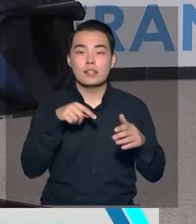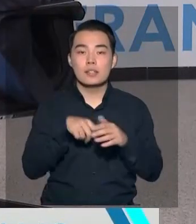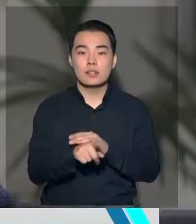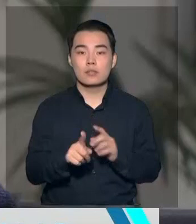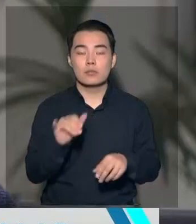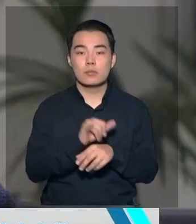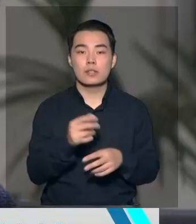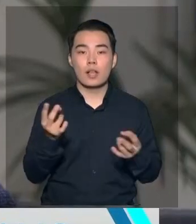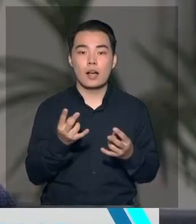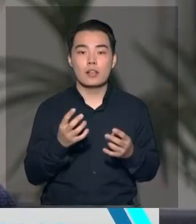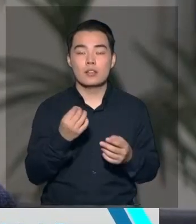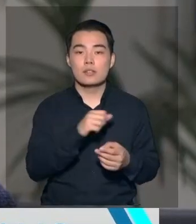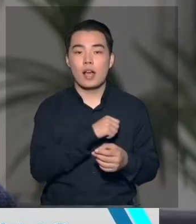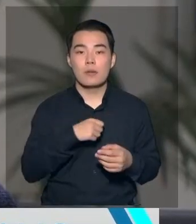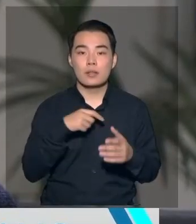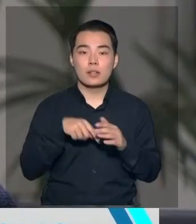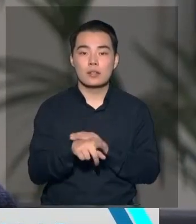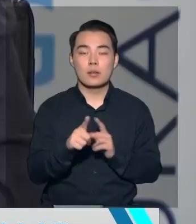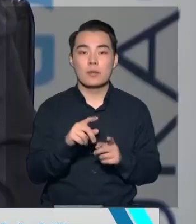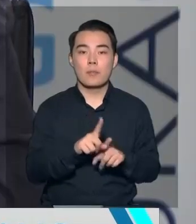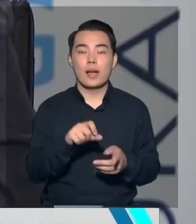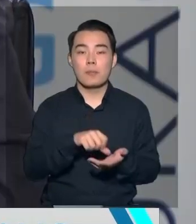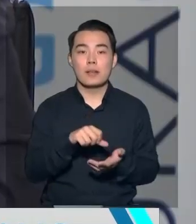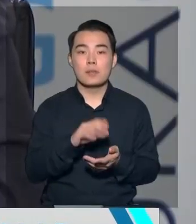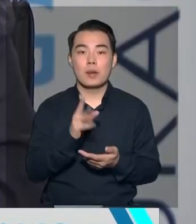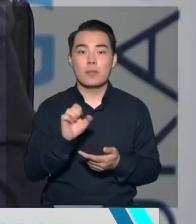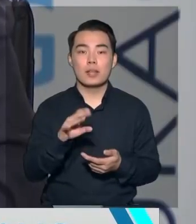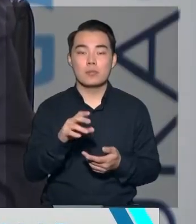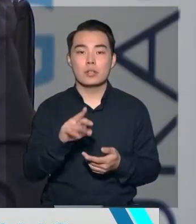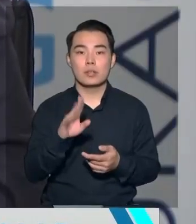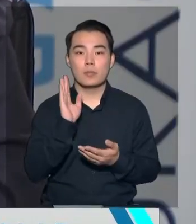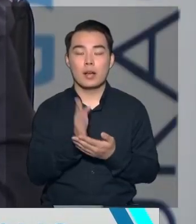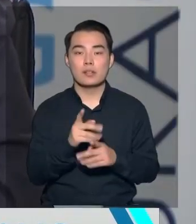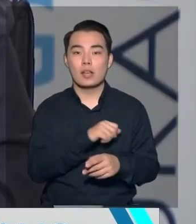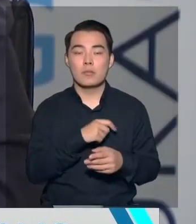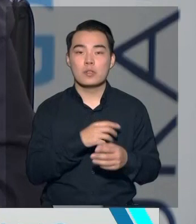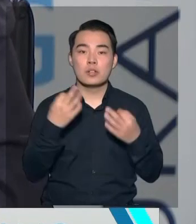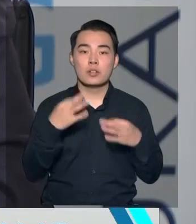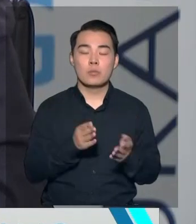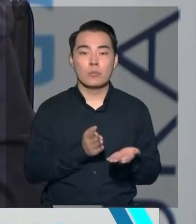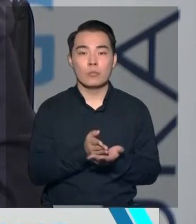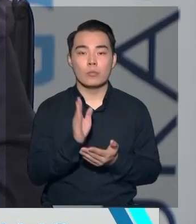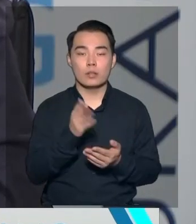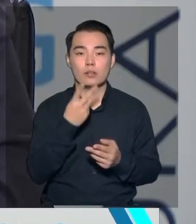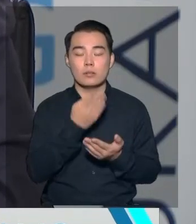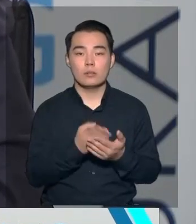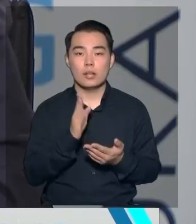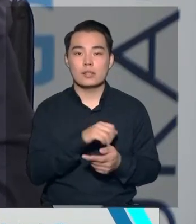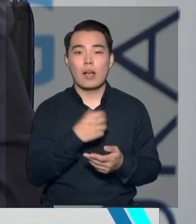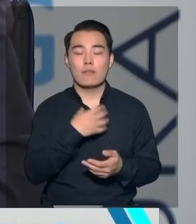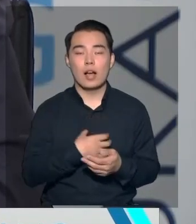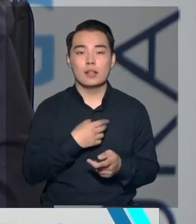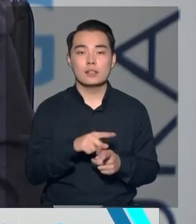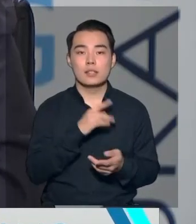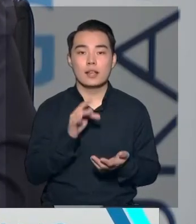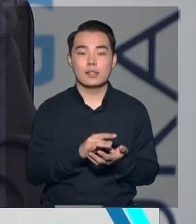керек, біз өзіміздің жеке дара позициямыз бар еді деген сияқты азаматтарға бәріне жол ашылып жатыр. Және байқасаңыздар, ең басты мәселе